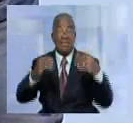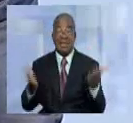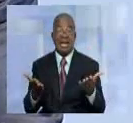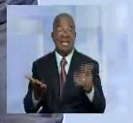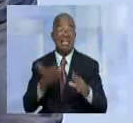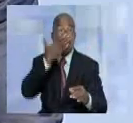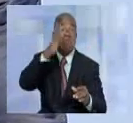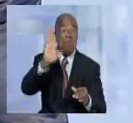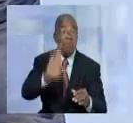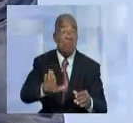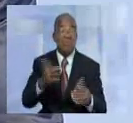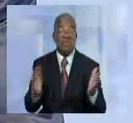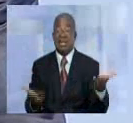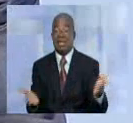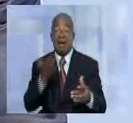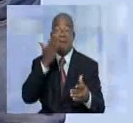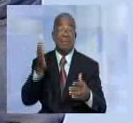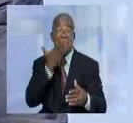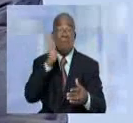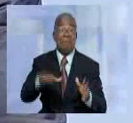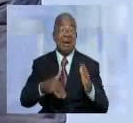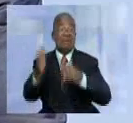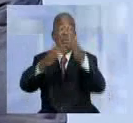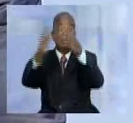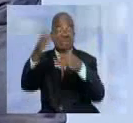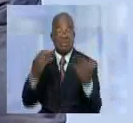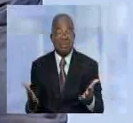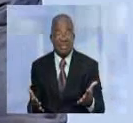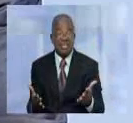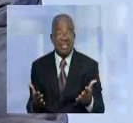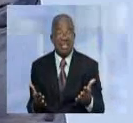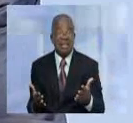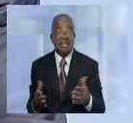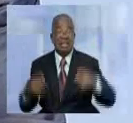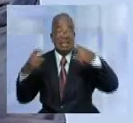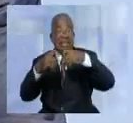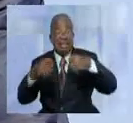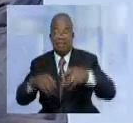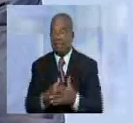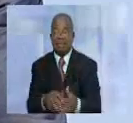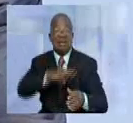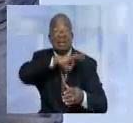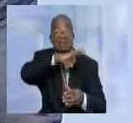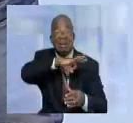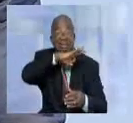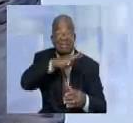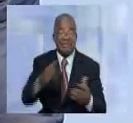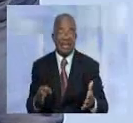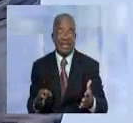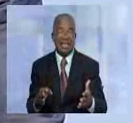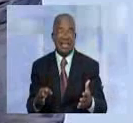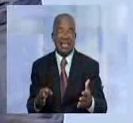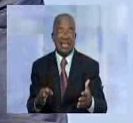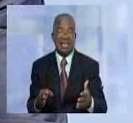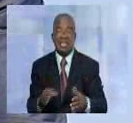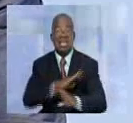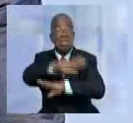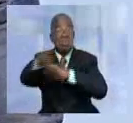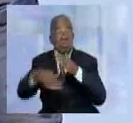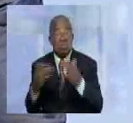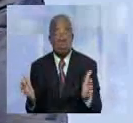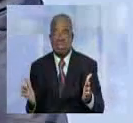vraiment, c'est de l'amateurisme. Et je l'avais dit ici à plusieurs reprises qu'en architecture, en urbanisme, on ne corrige pas ses